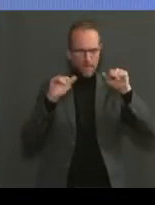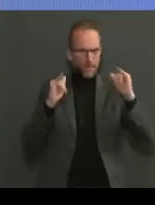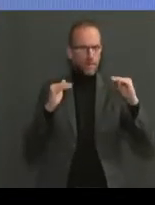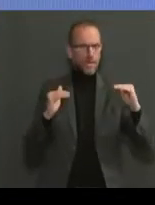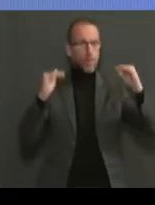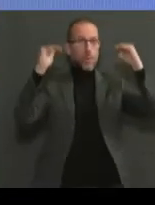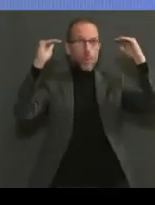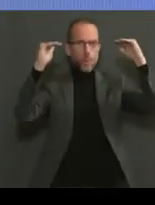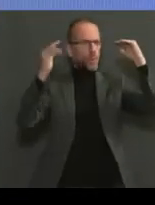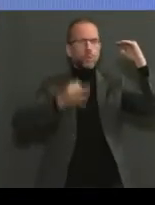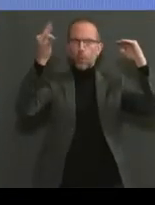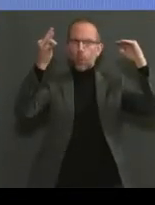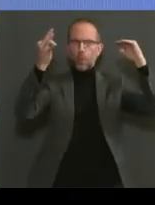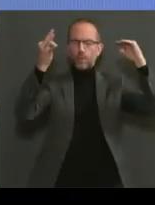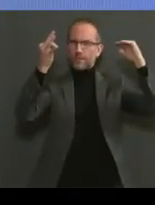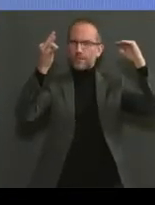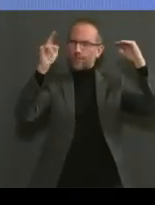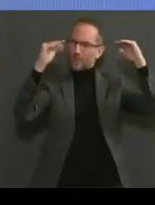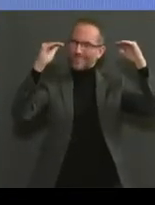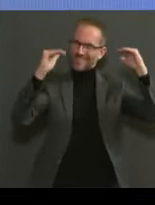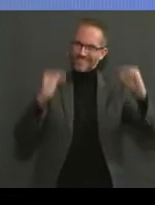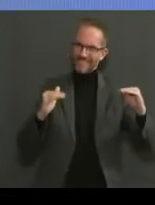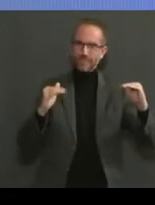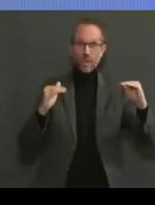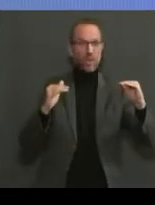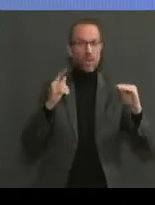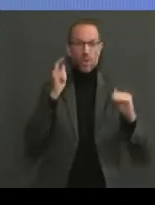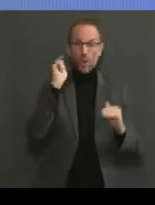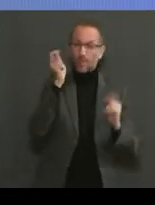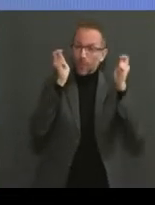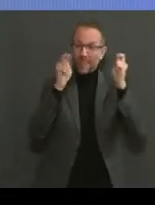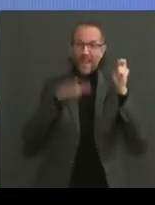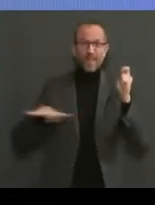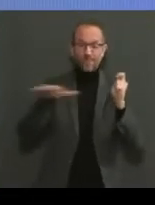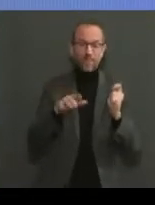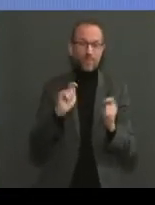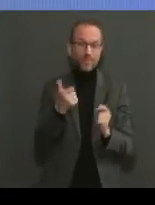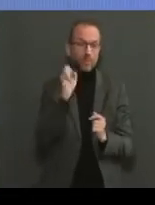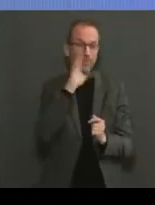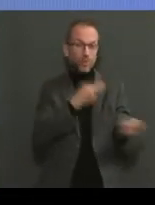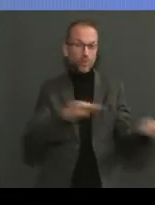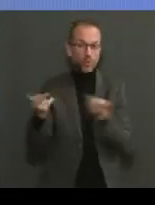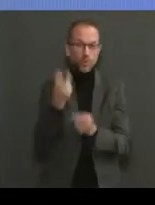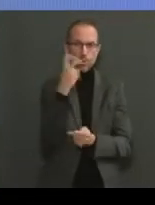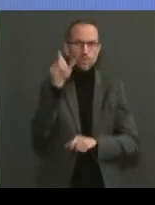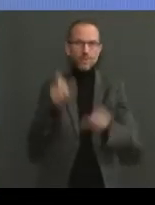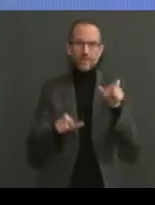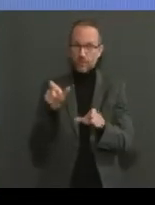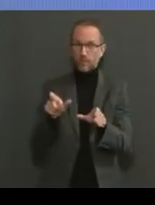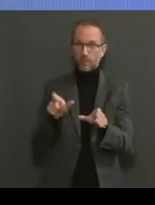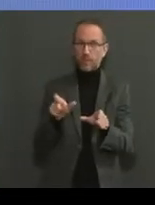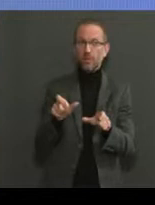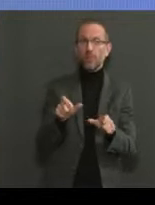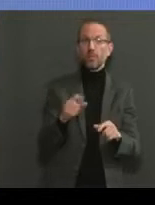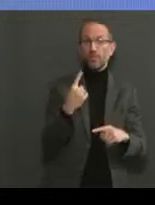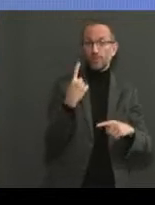près de 200 hospitalisations par jour, la charge des hôpitaux ainsi que le nombre de maladies et de décès